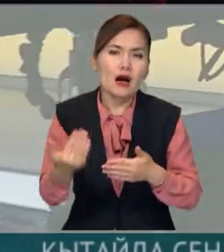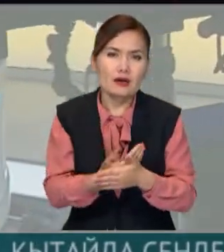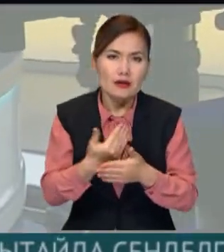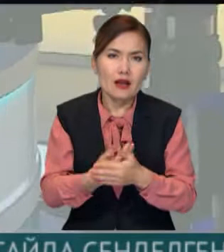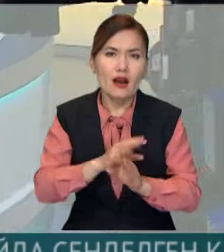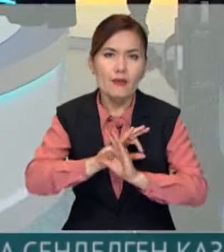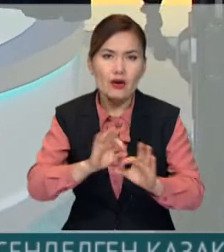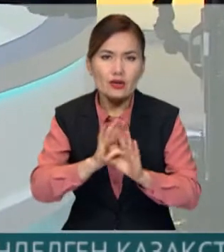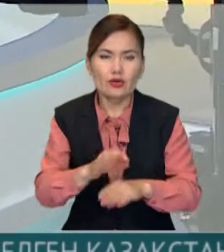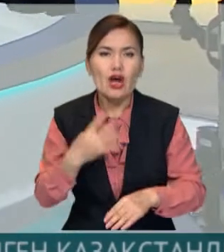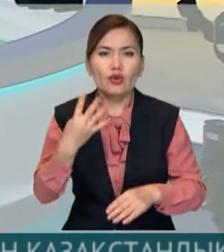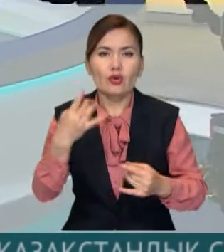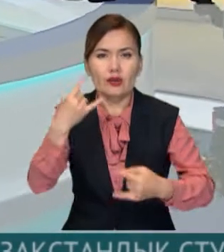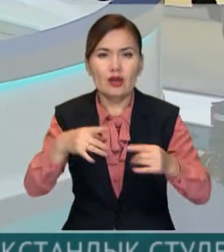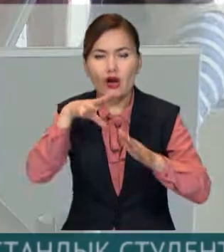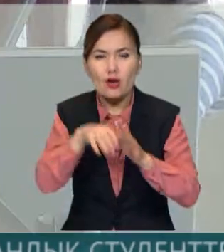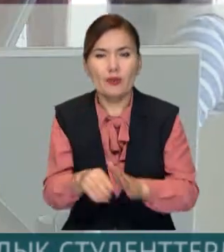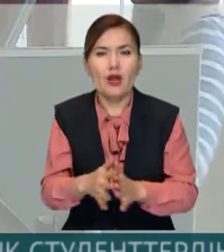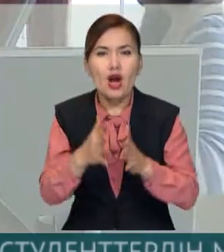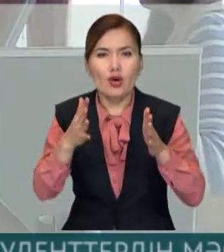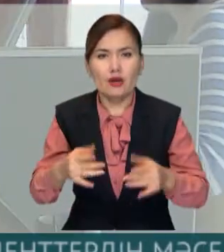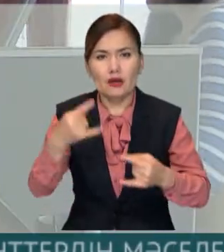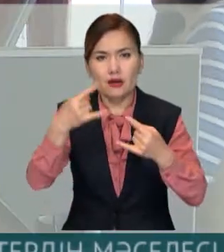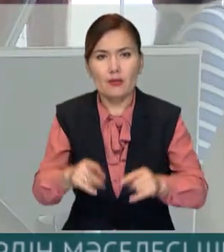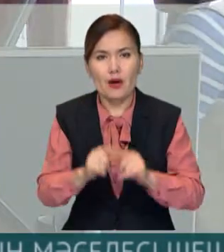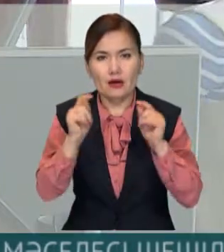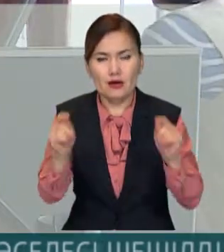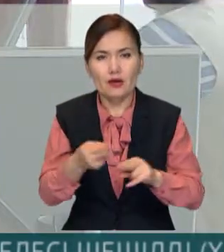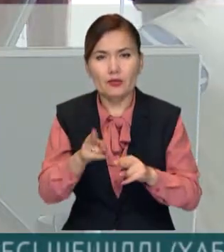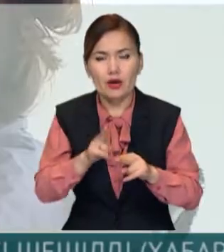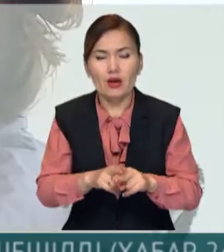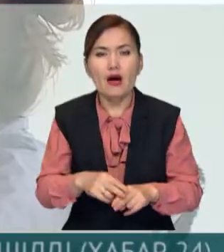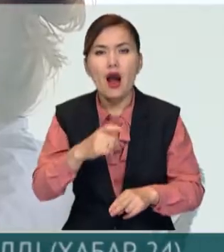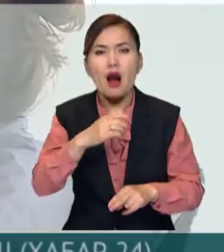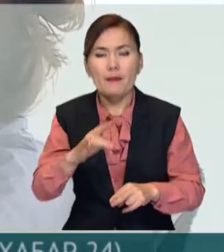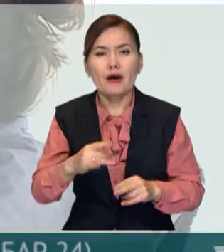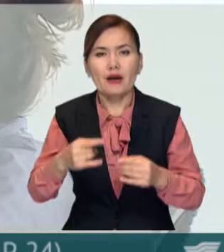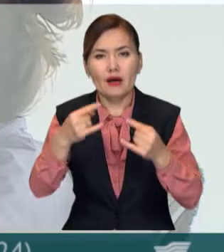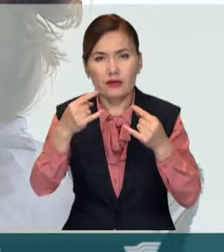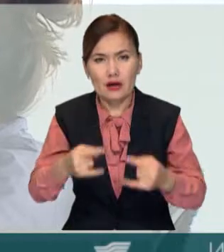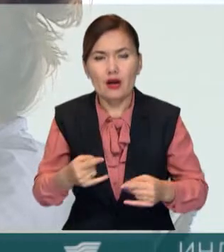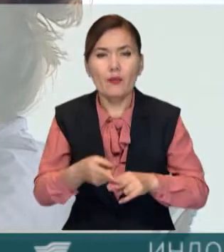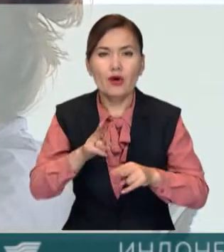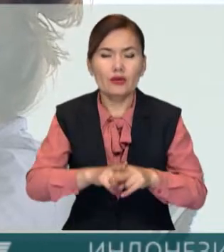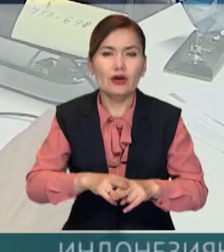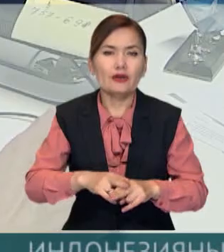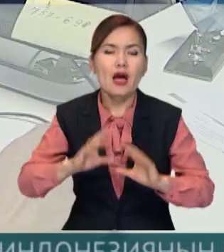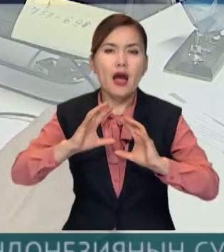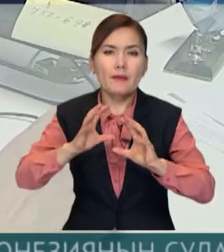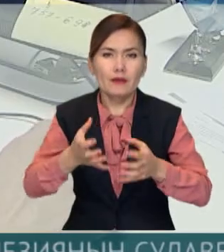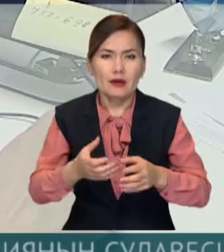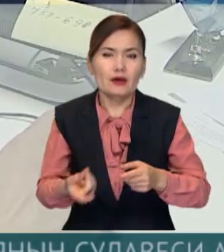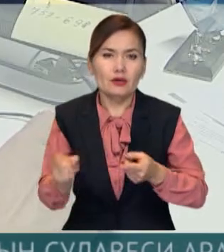сынды 4 телеарнадан тұратын үлкен теле отбасыға айналды. Агенттік бүгінде Азия тынық мұхиттық хабар тарату одағына